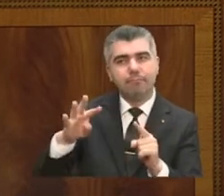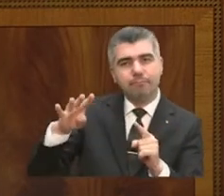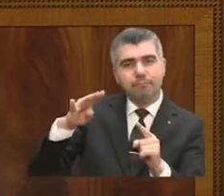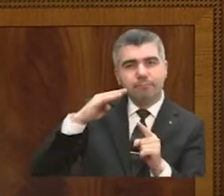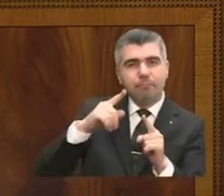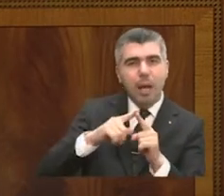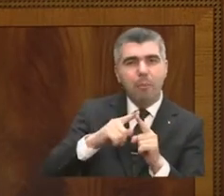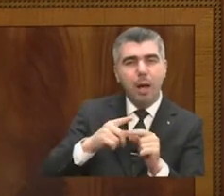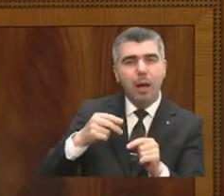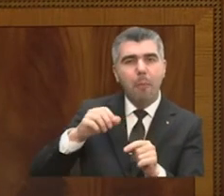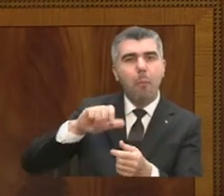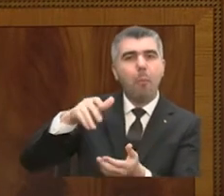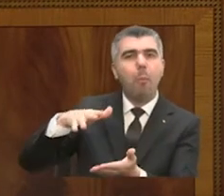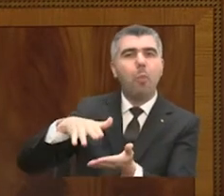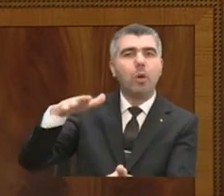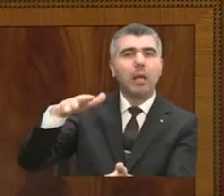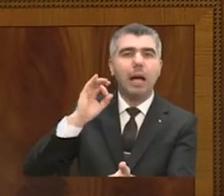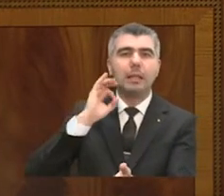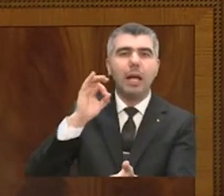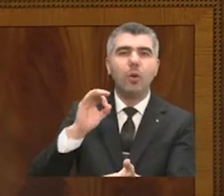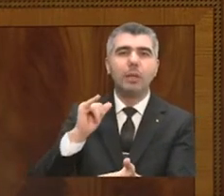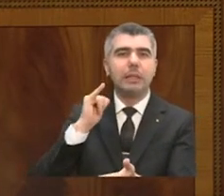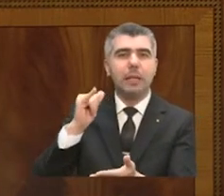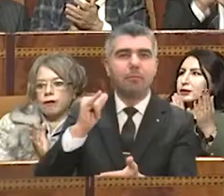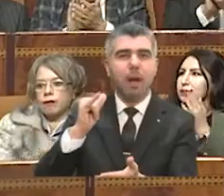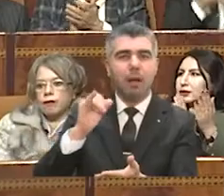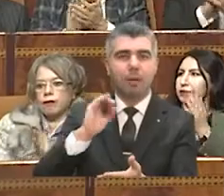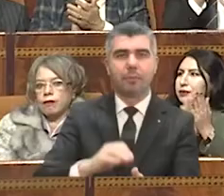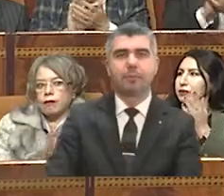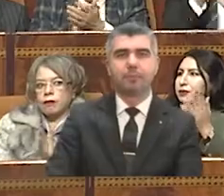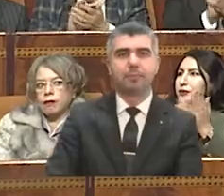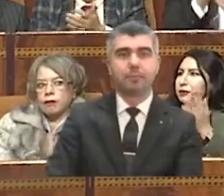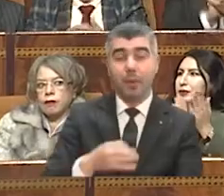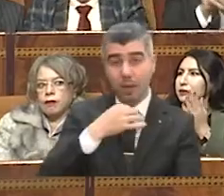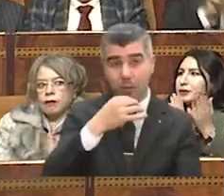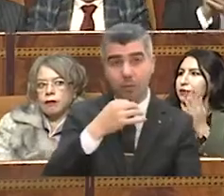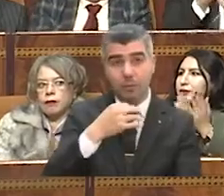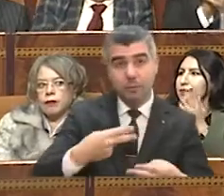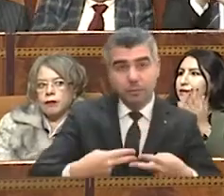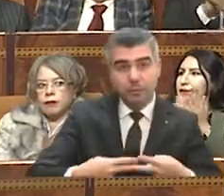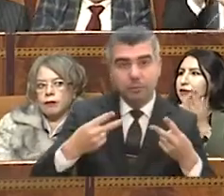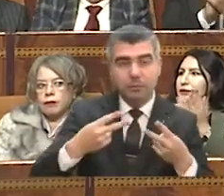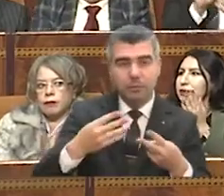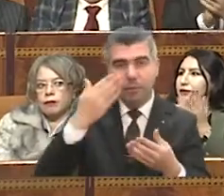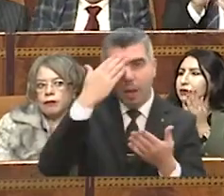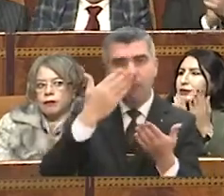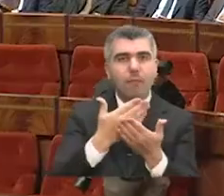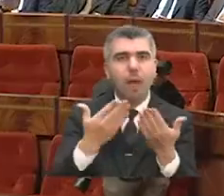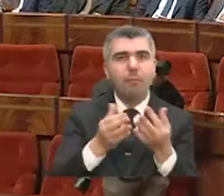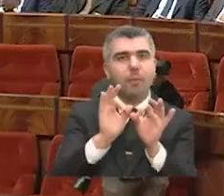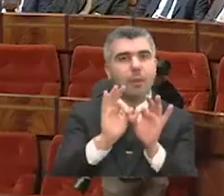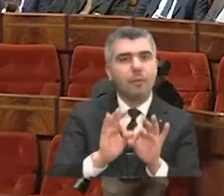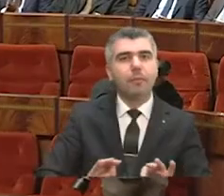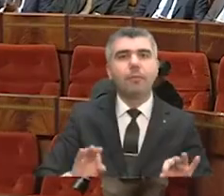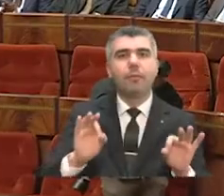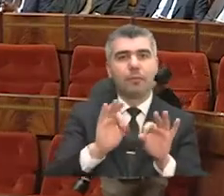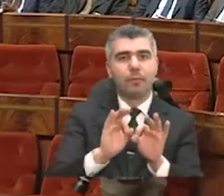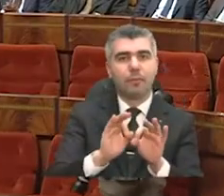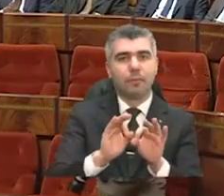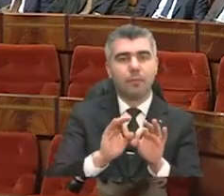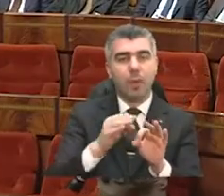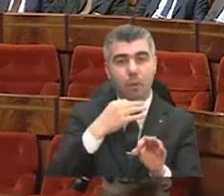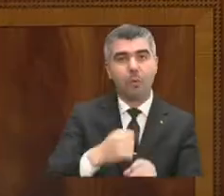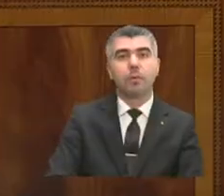d'un pays que nous pensions être un ami, mais que le gaz, malheureusement, malheureusement a poussé à